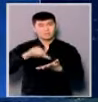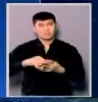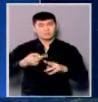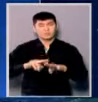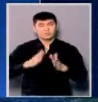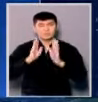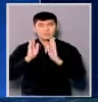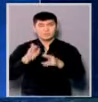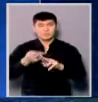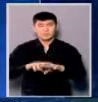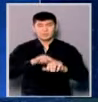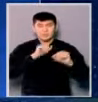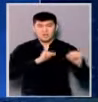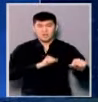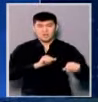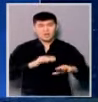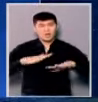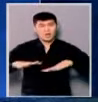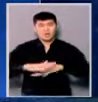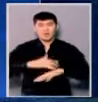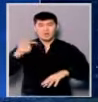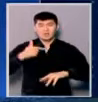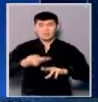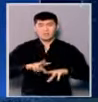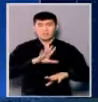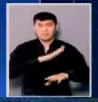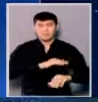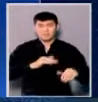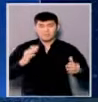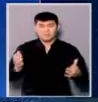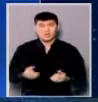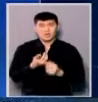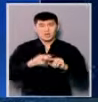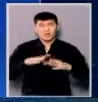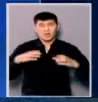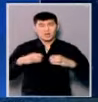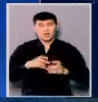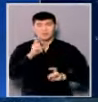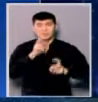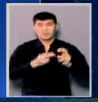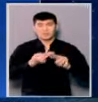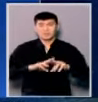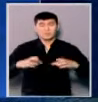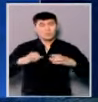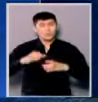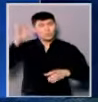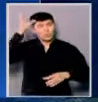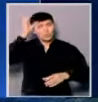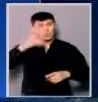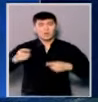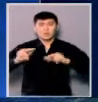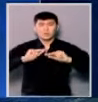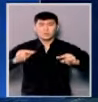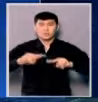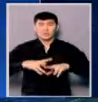инициативы, направленные на охрану природы Атырауского региона, были поддержаны нефтегазовыми компаниями. Академик, ученый,